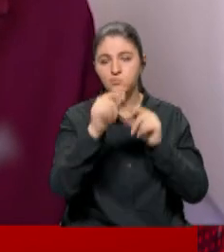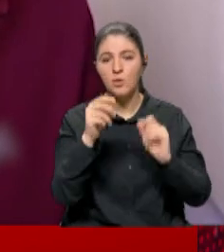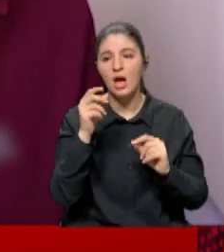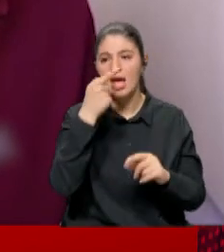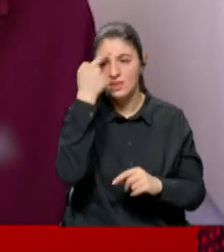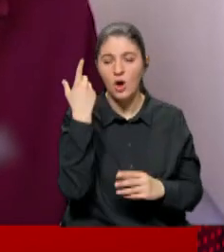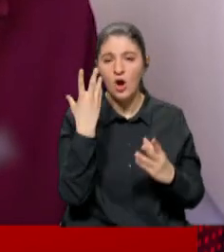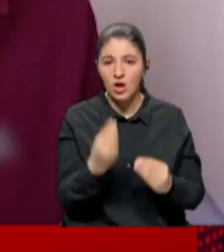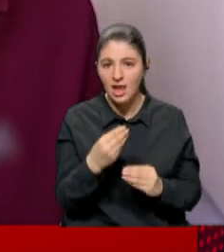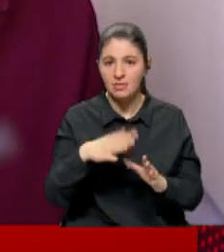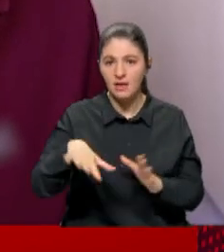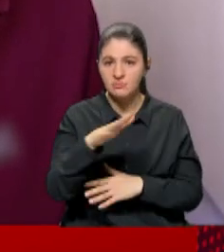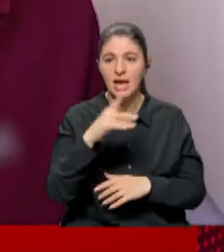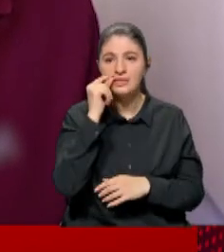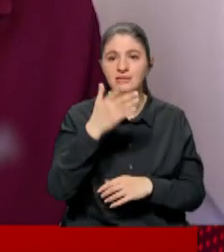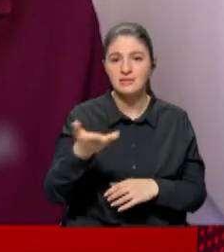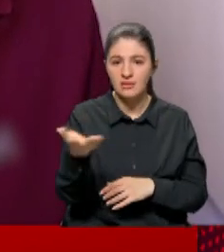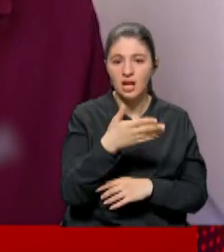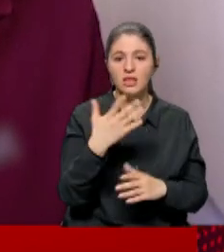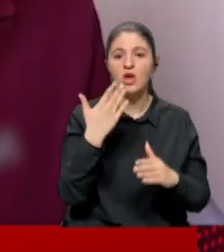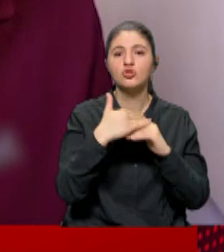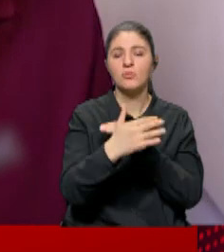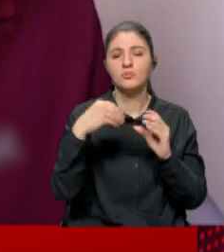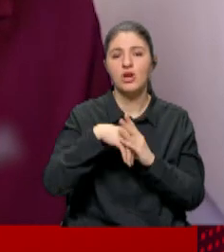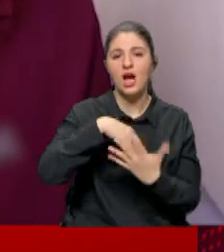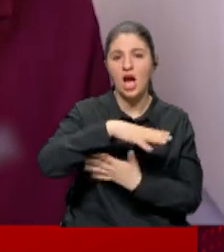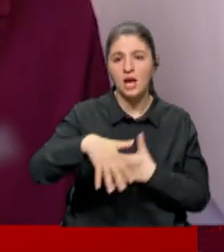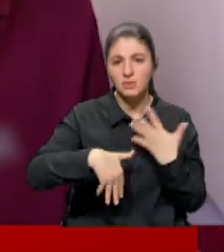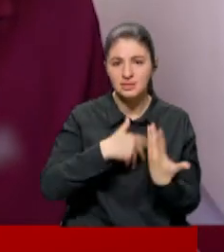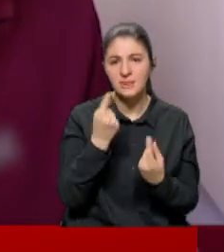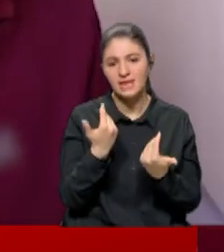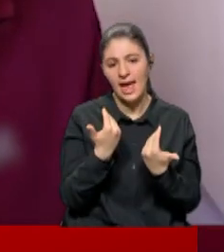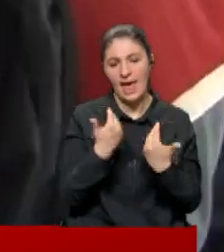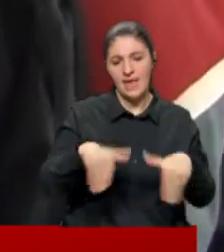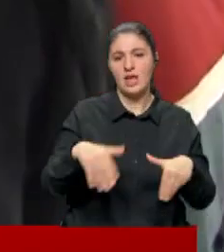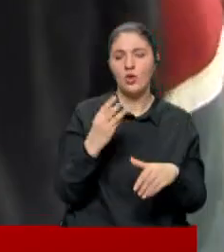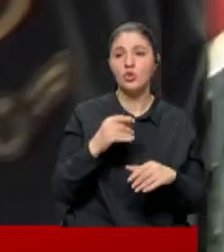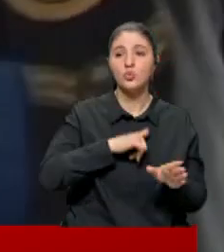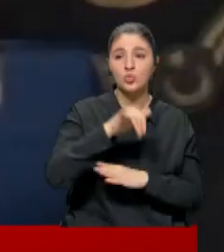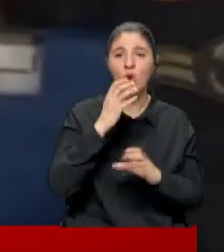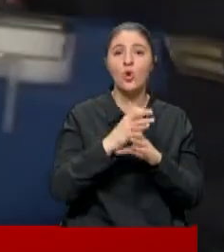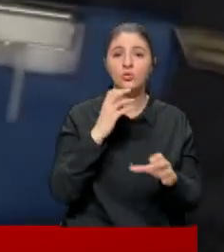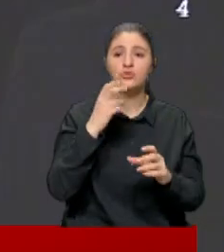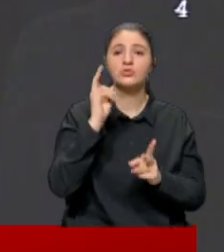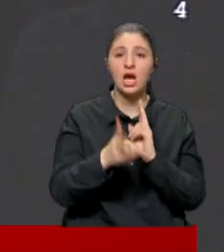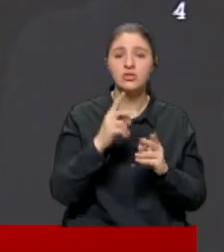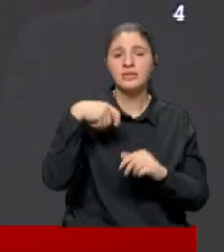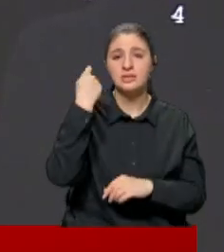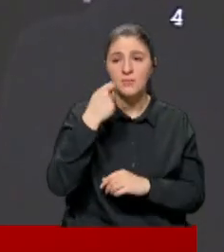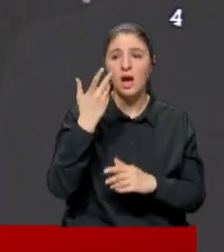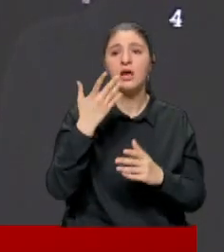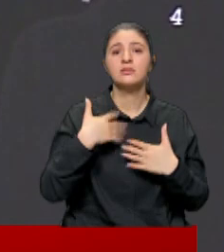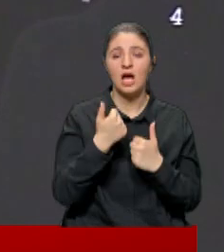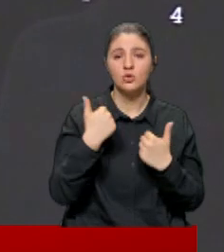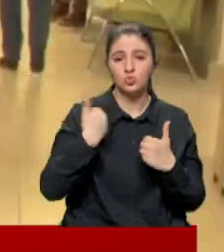bulaştırma potansiyeli olan insanların toplum içine karışması engelleniyor. Uçak, otobüs, tiyatro, sinema ve